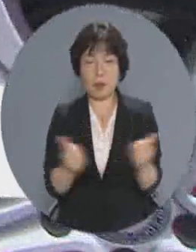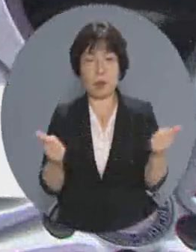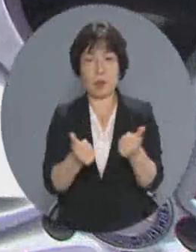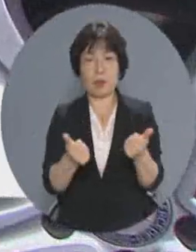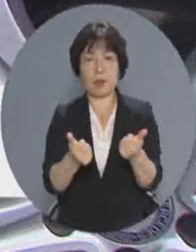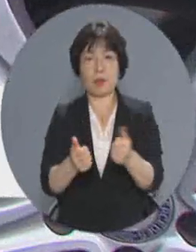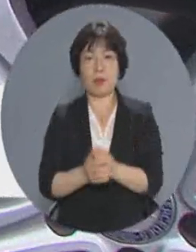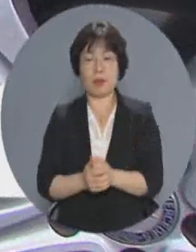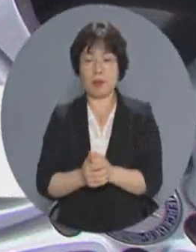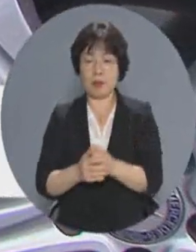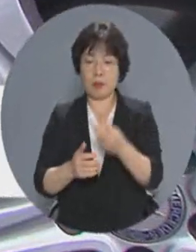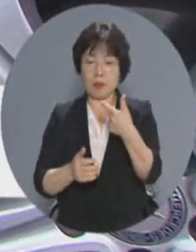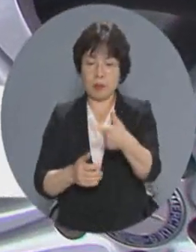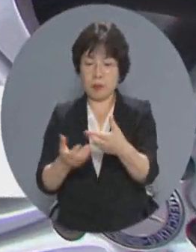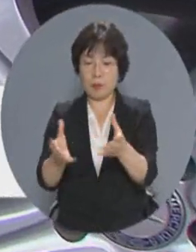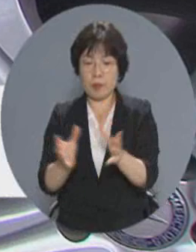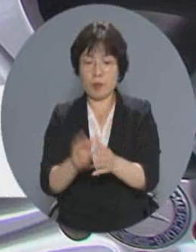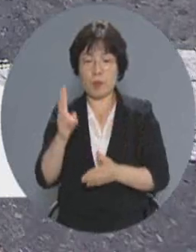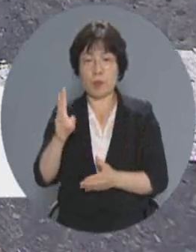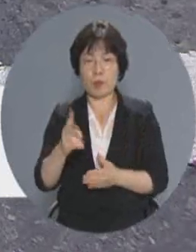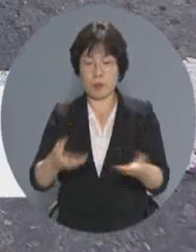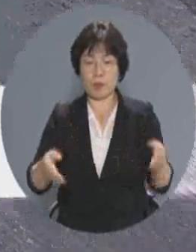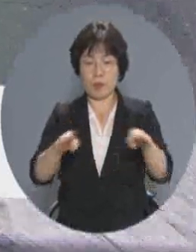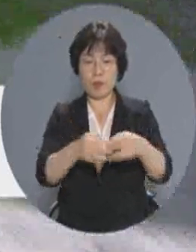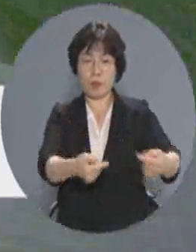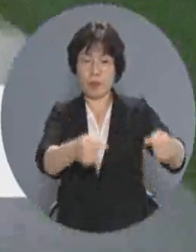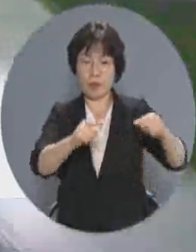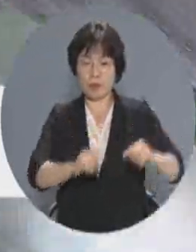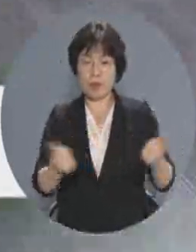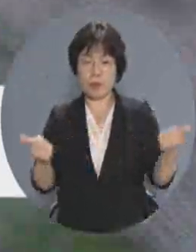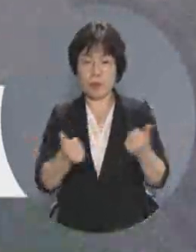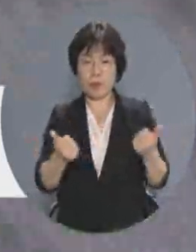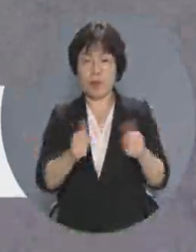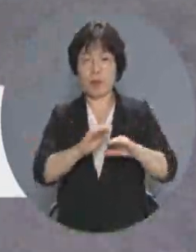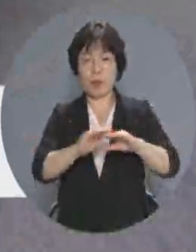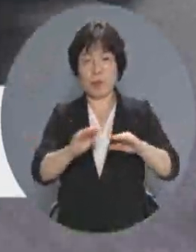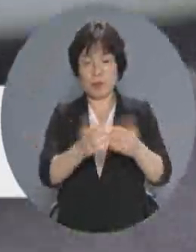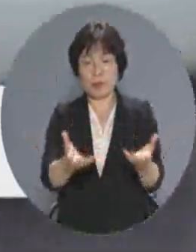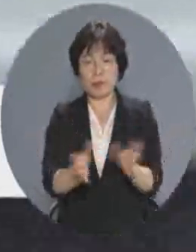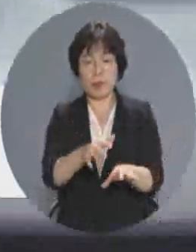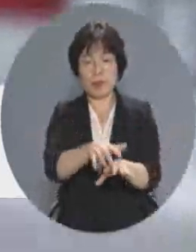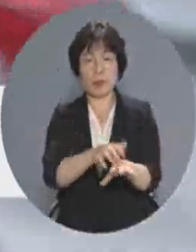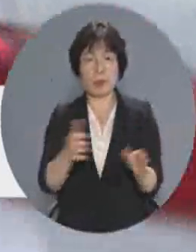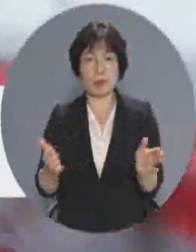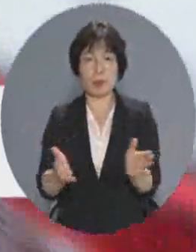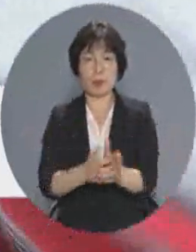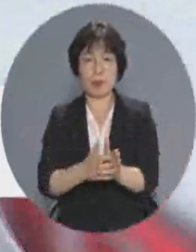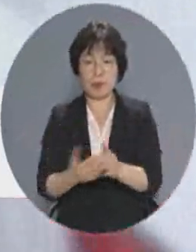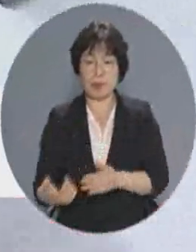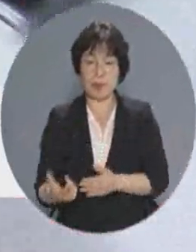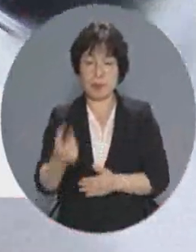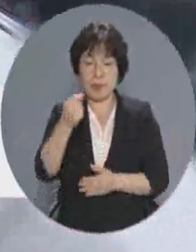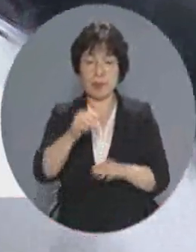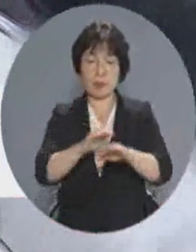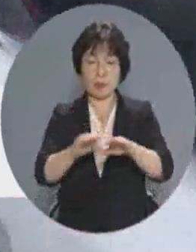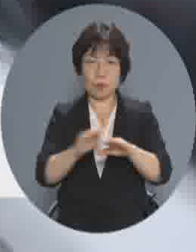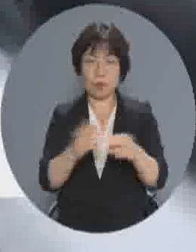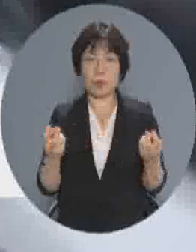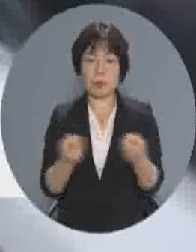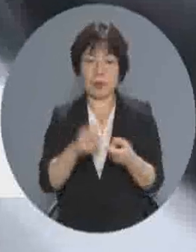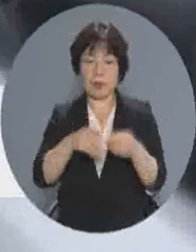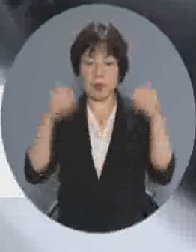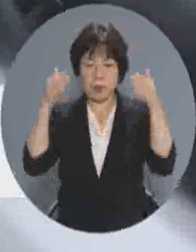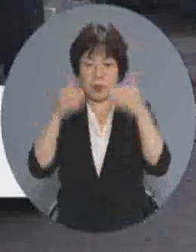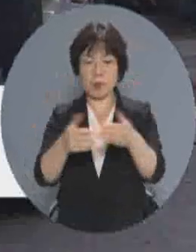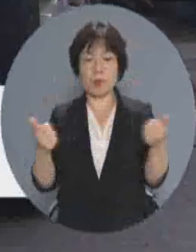열고 6개 부서, 2개 유관기관이 참여하는 상황 대책반을 구성했으며 신속한 사고 수습 방안 등을